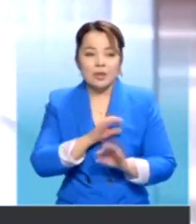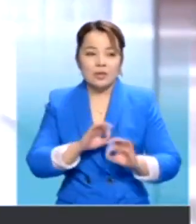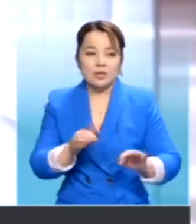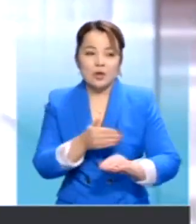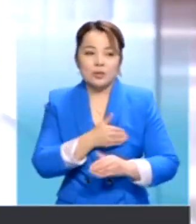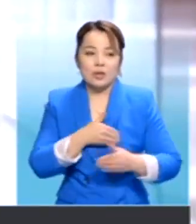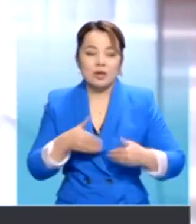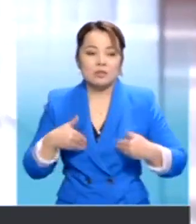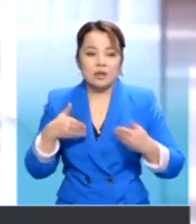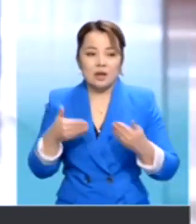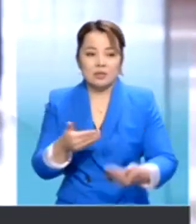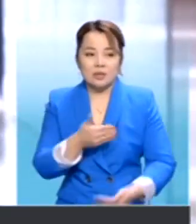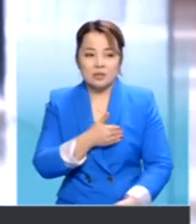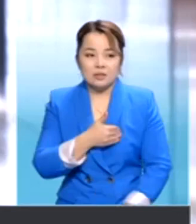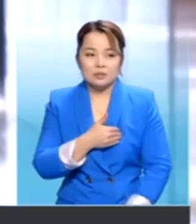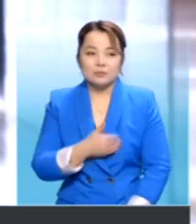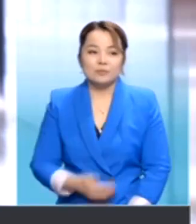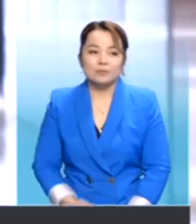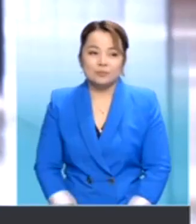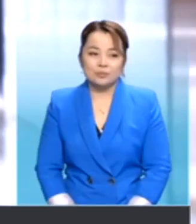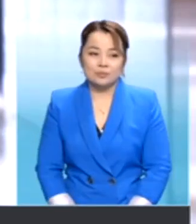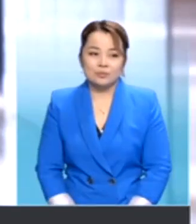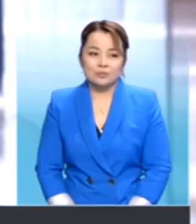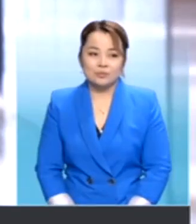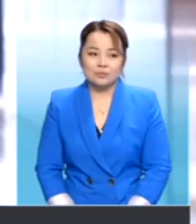лебізімді білдіріп, рахмет айтамын.